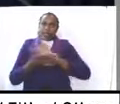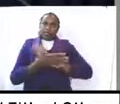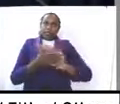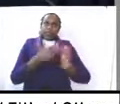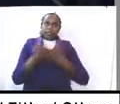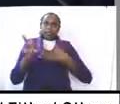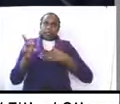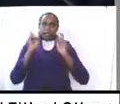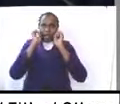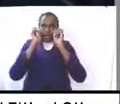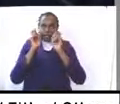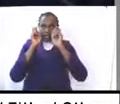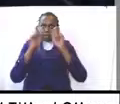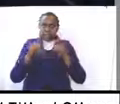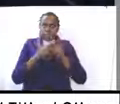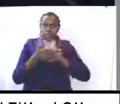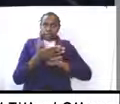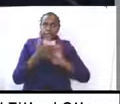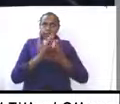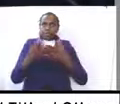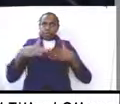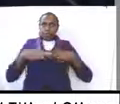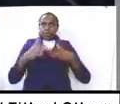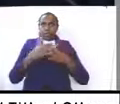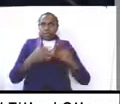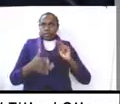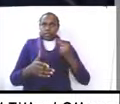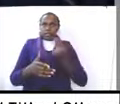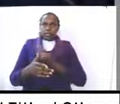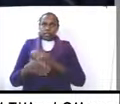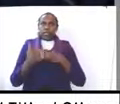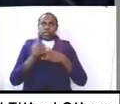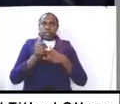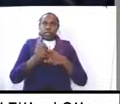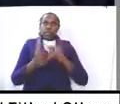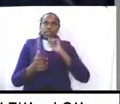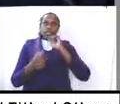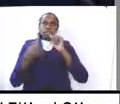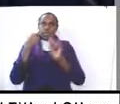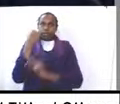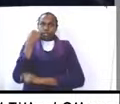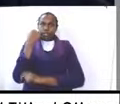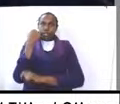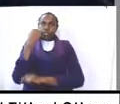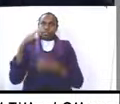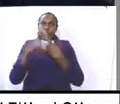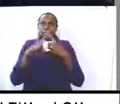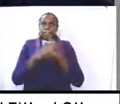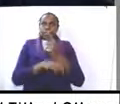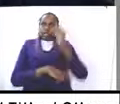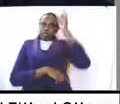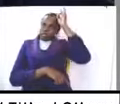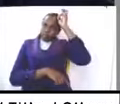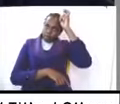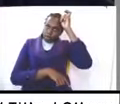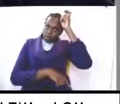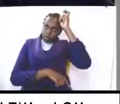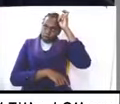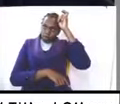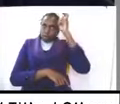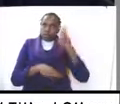yetu, utusamee makosa yetu kama sisi tunavyowasamea waliotukosea, usitie majaribuni, lakini utuokoe na